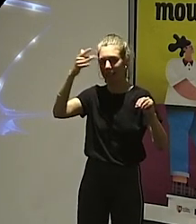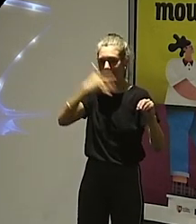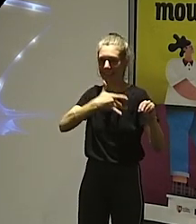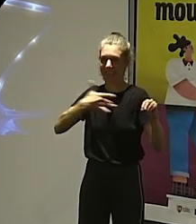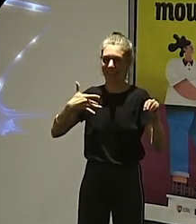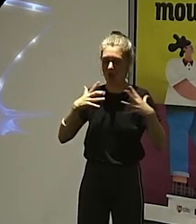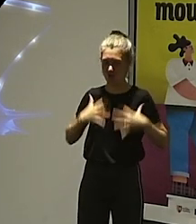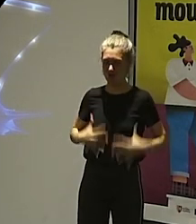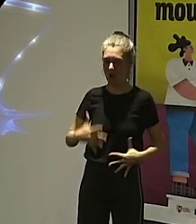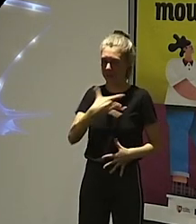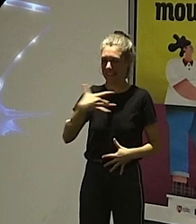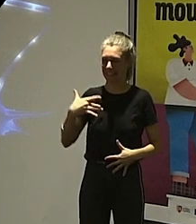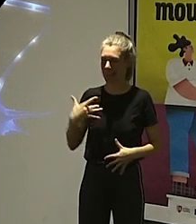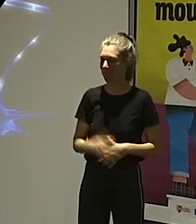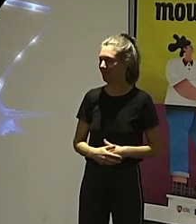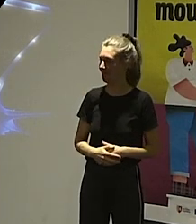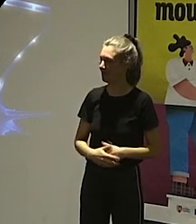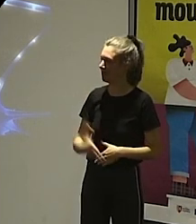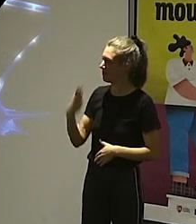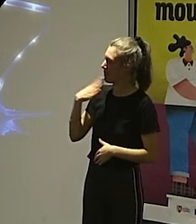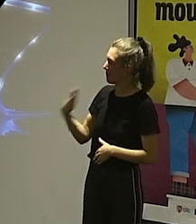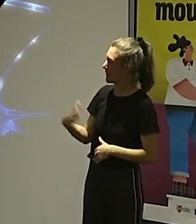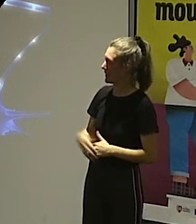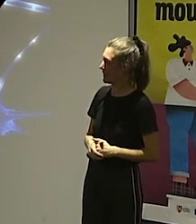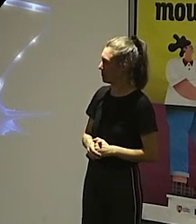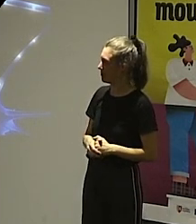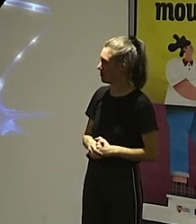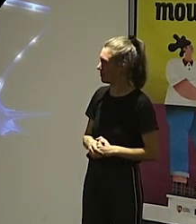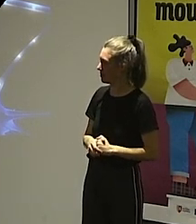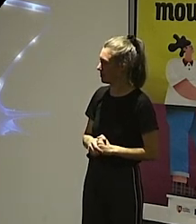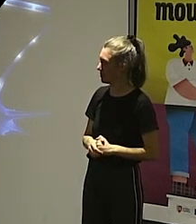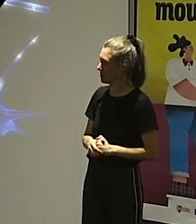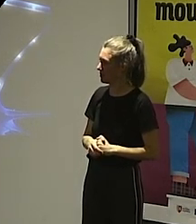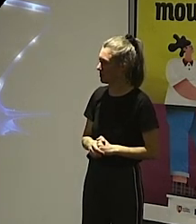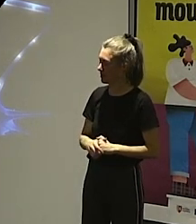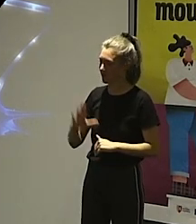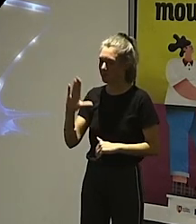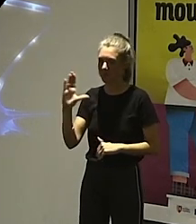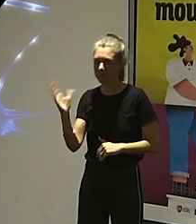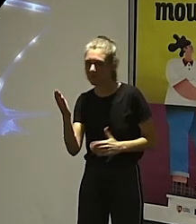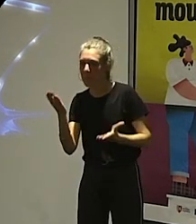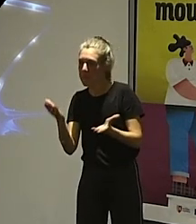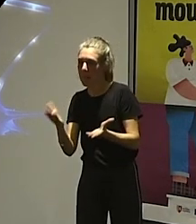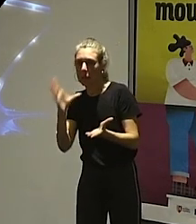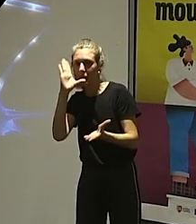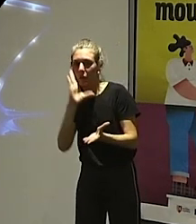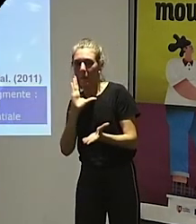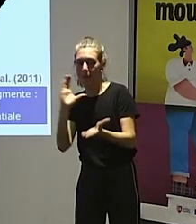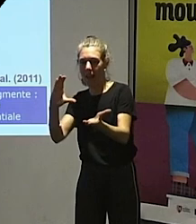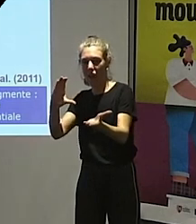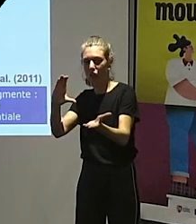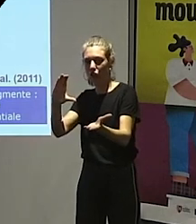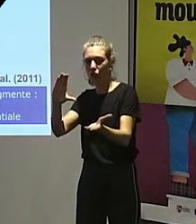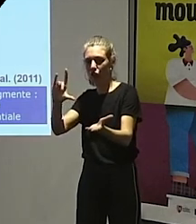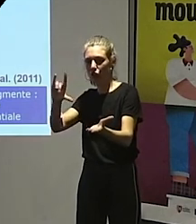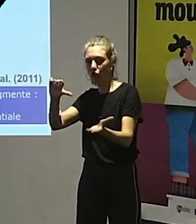Merci Geoffroy pour ces complémentarités. Et Chantal, si tu veux bien nous